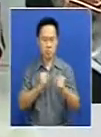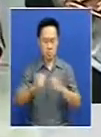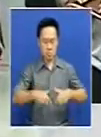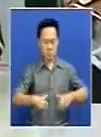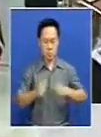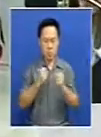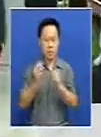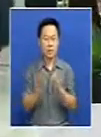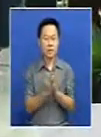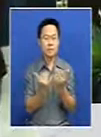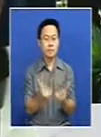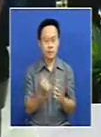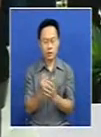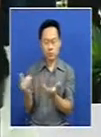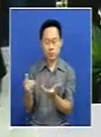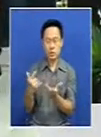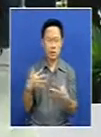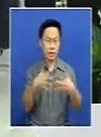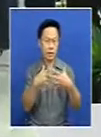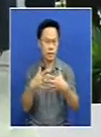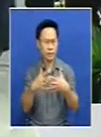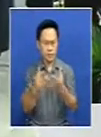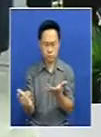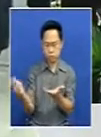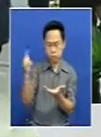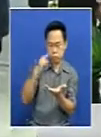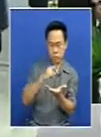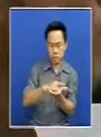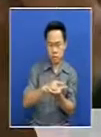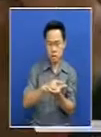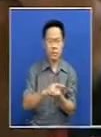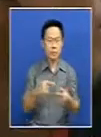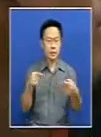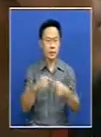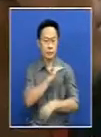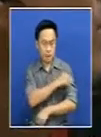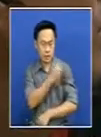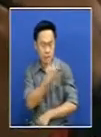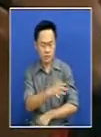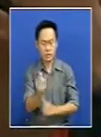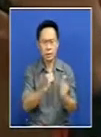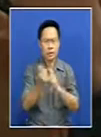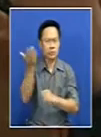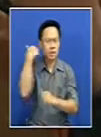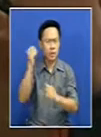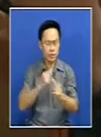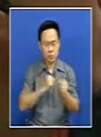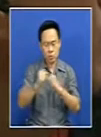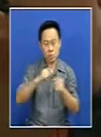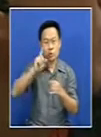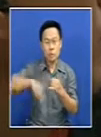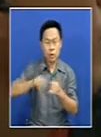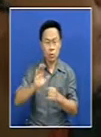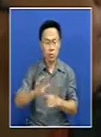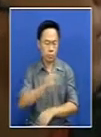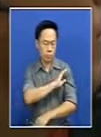ฉายาเดอะแพ็กแมนนะครับเพิ่งเดินทางกลับถึงประเทศบ้านเกิดหลังจากเอาชนะทิโมธีแบดลีย์ในไฟสังลาสังเวียนผ้าใบของตัวเอง